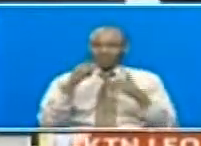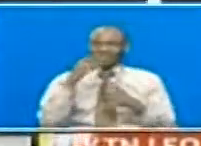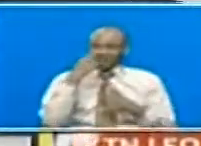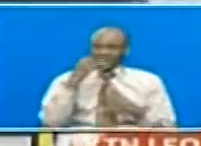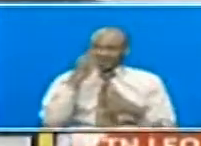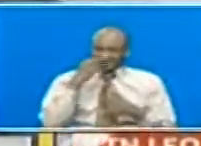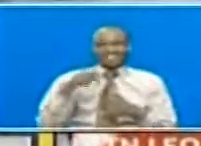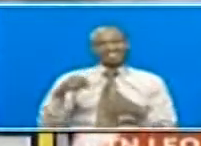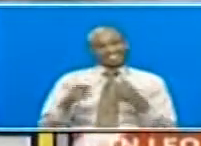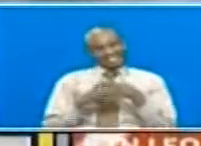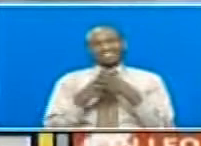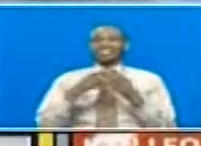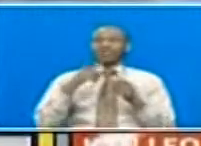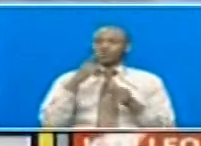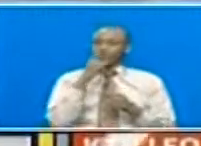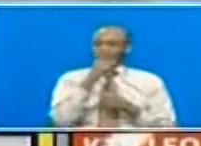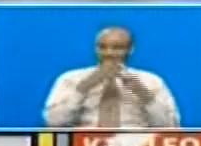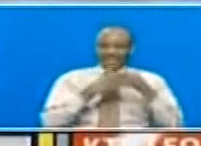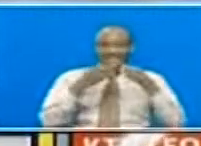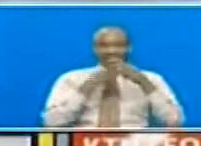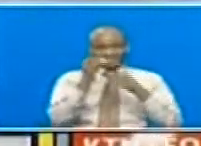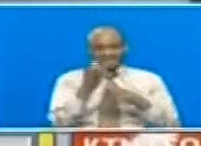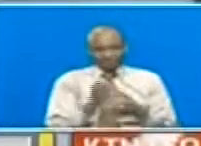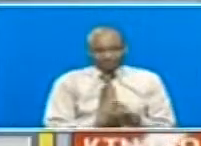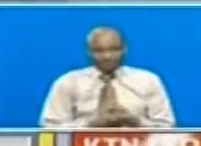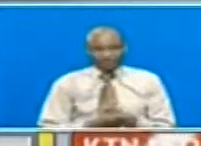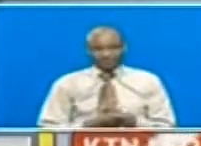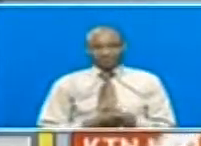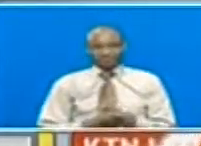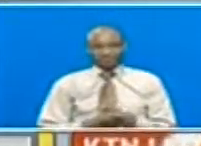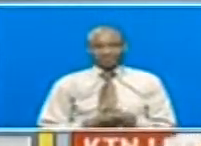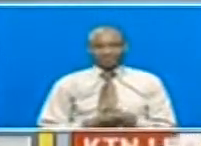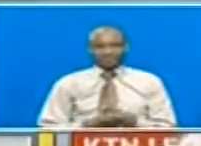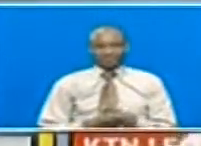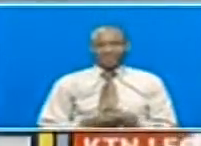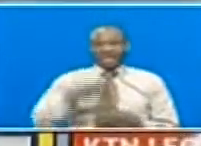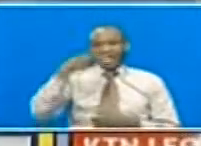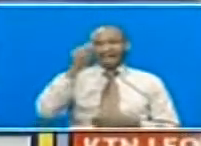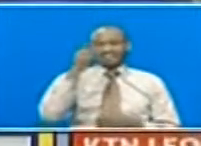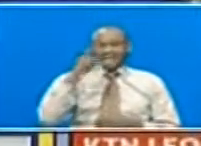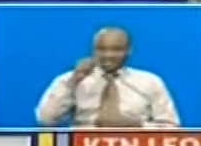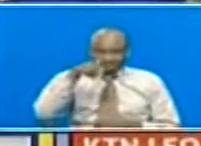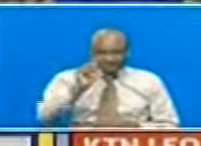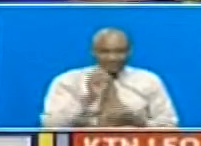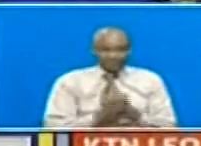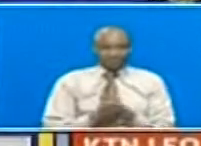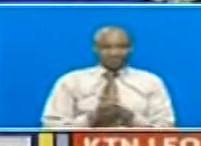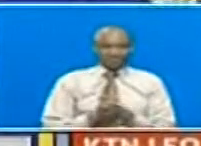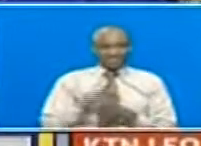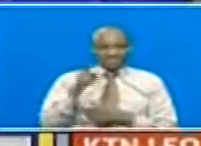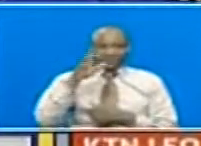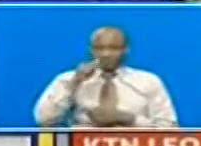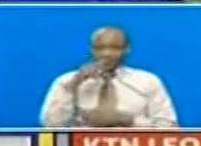runinga nchini miaka ya 80. Keti mama. Keti mama. Hassan Moroa. Hao ni kutoka